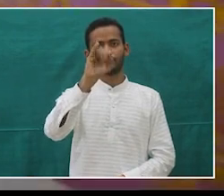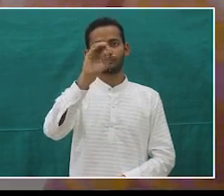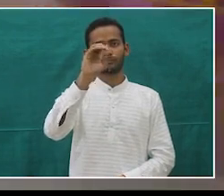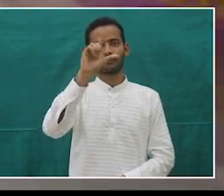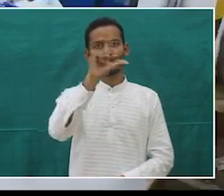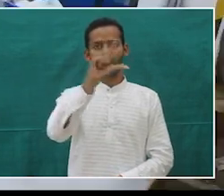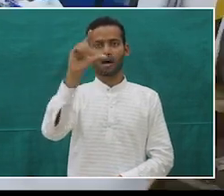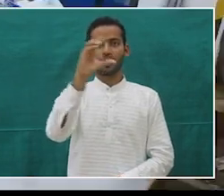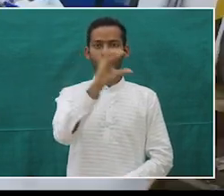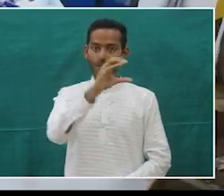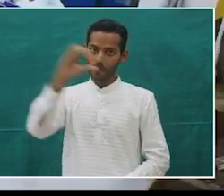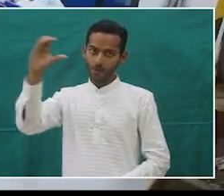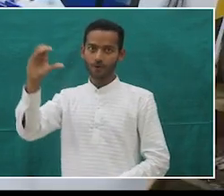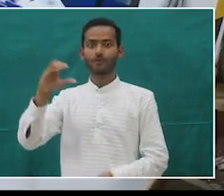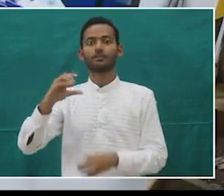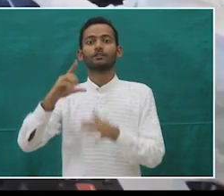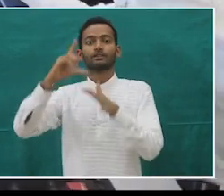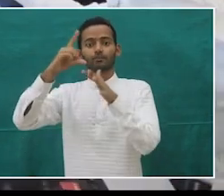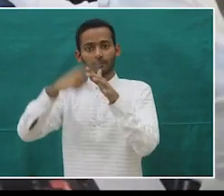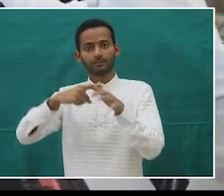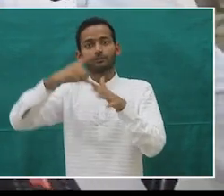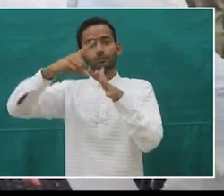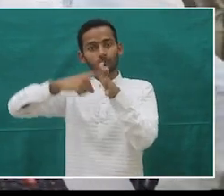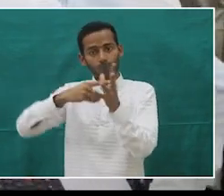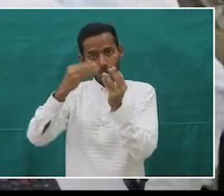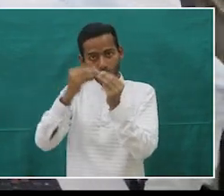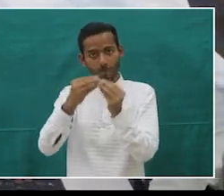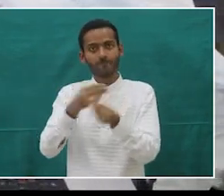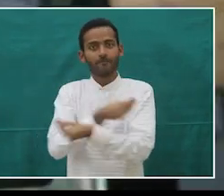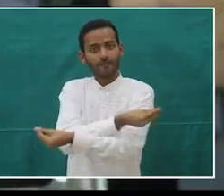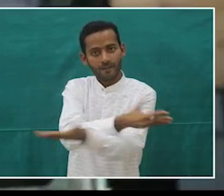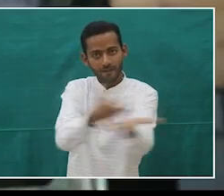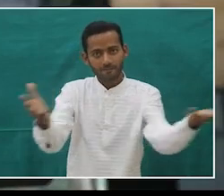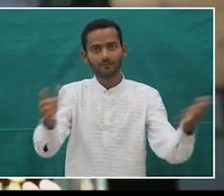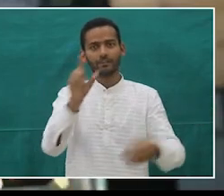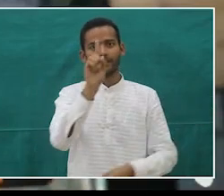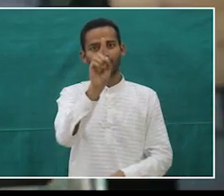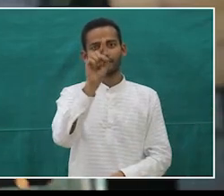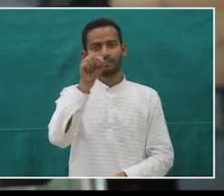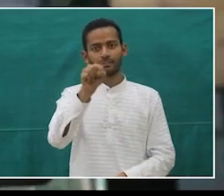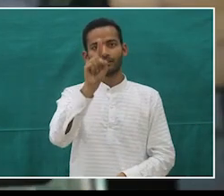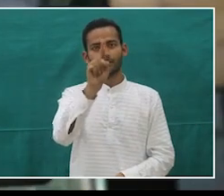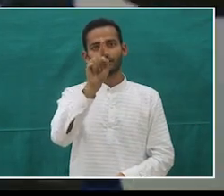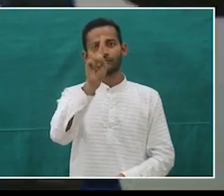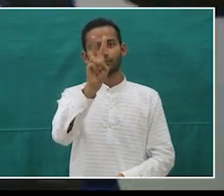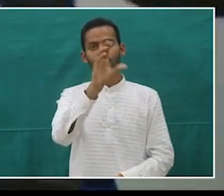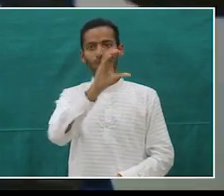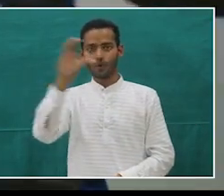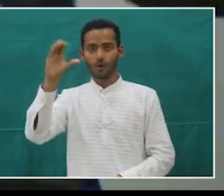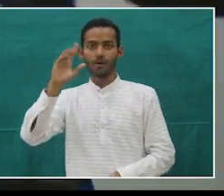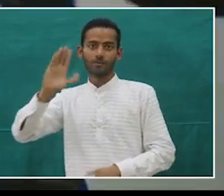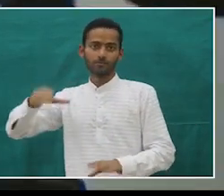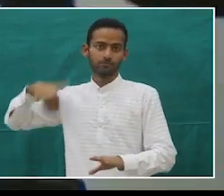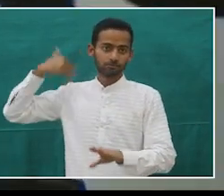3 साल के भीतर एक दशमलव एक दो करोड़ नौकरियां श्रीजीत हुई है प्रधानमंत्री